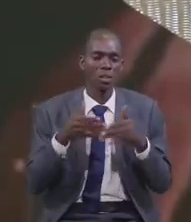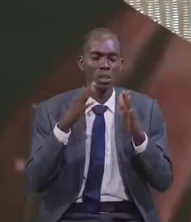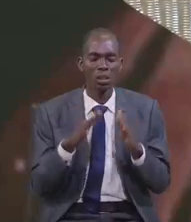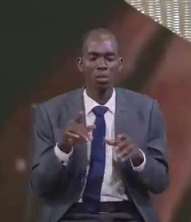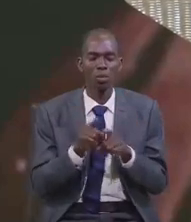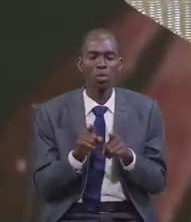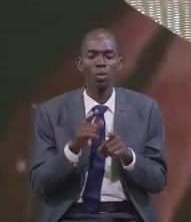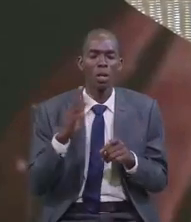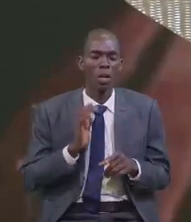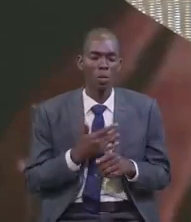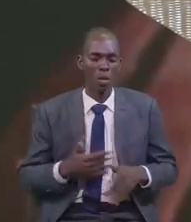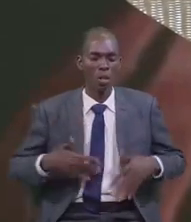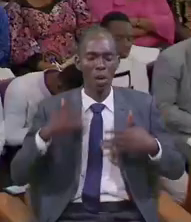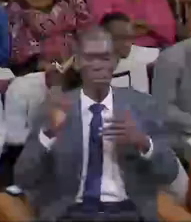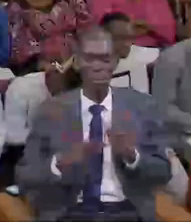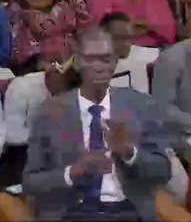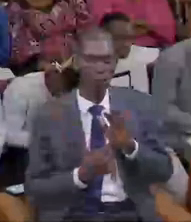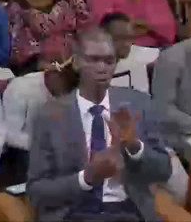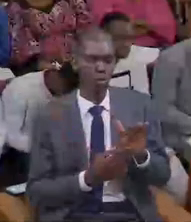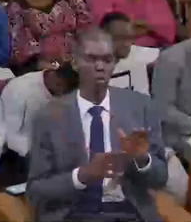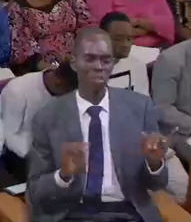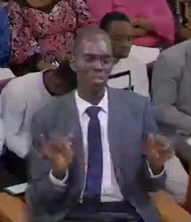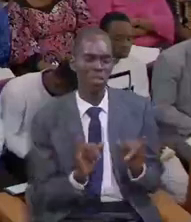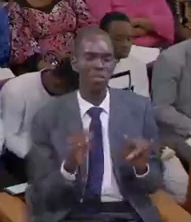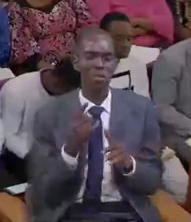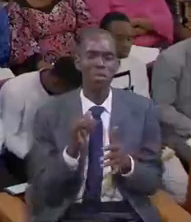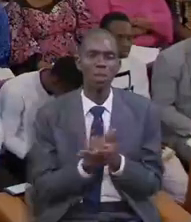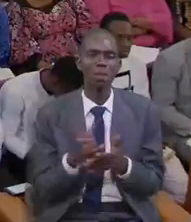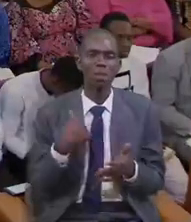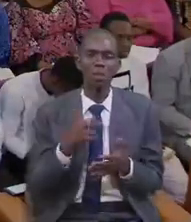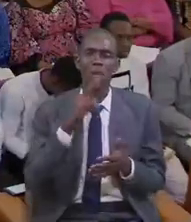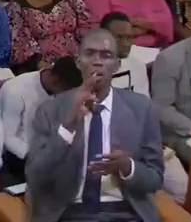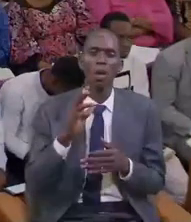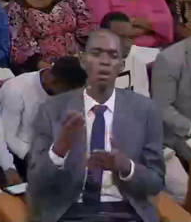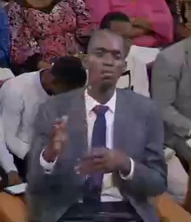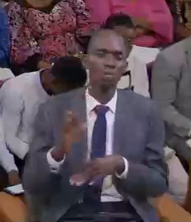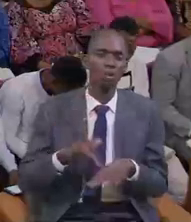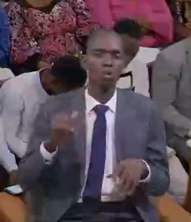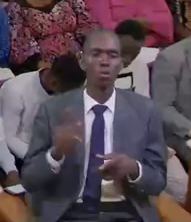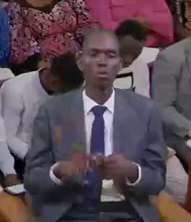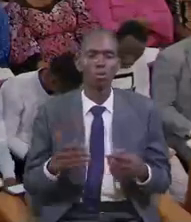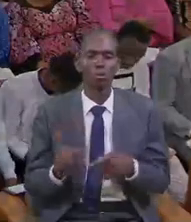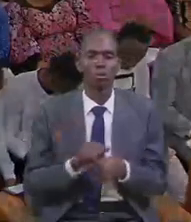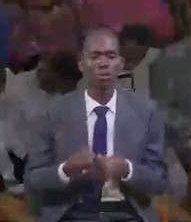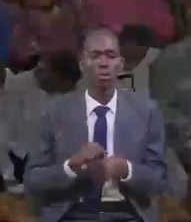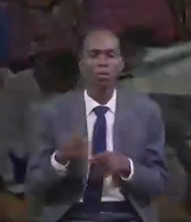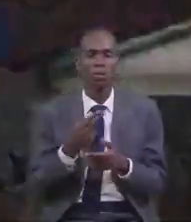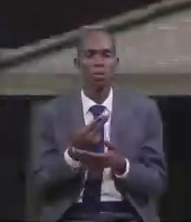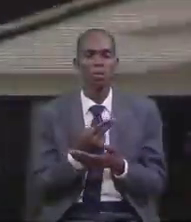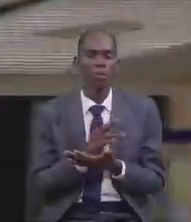refléter le fait que nous soyons appelés pour susciter des Nazaréens dans l'église. Nos